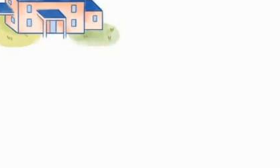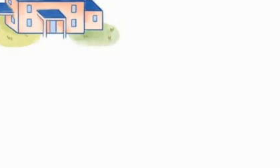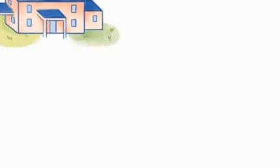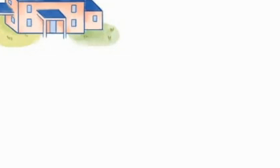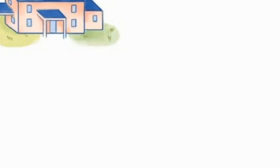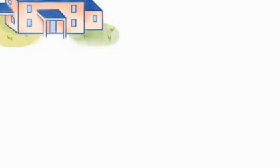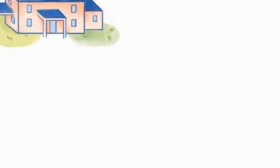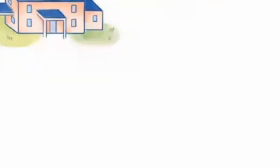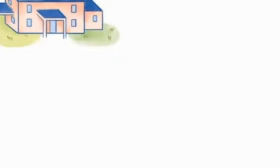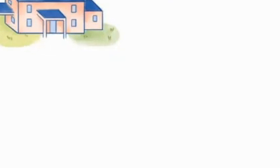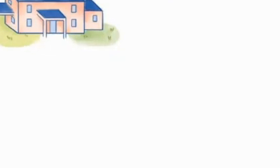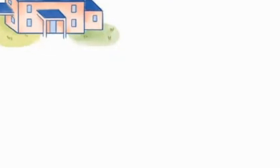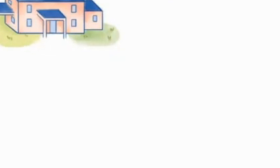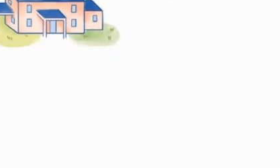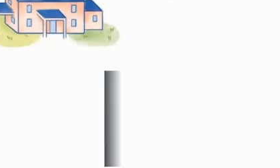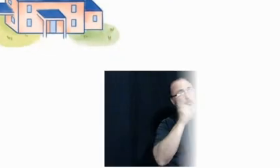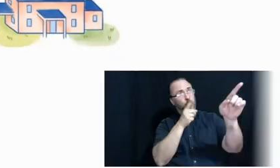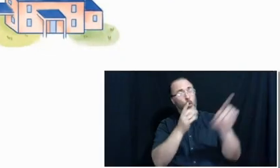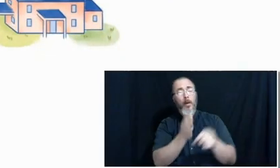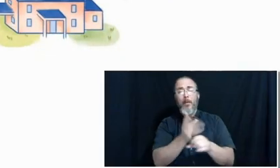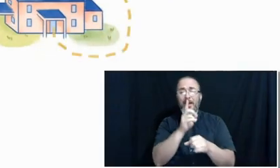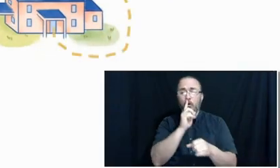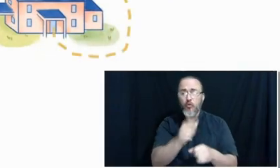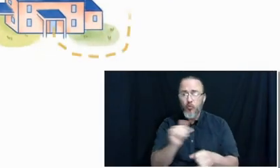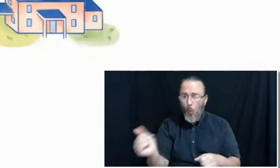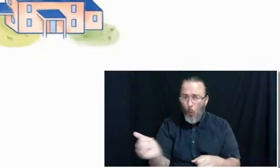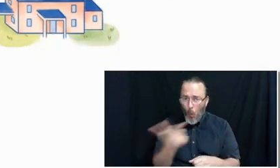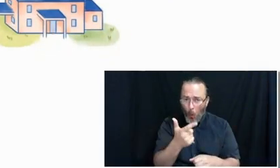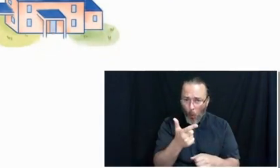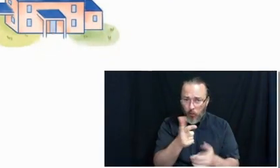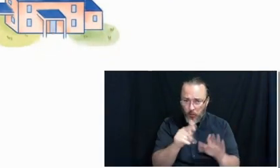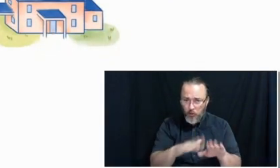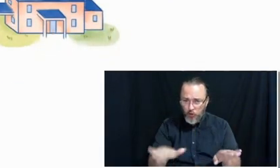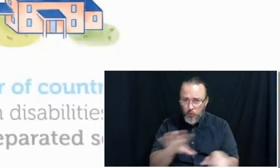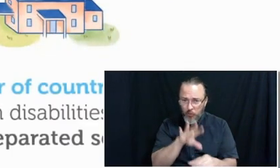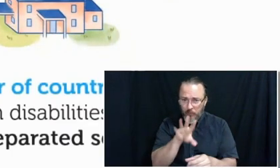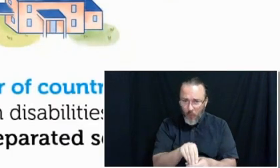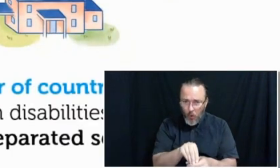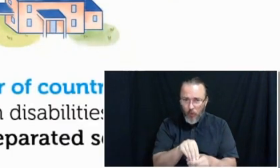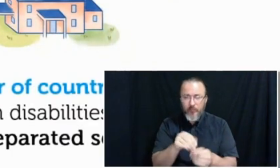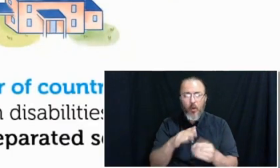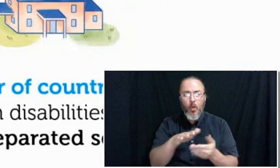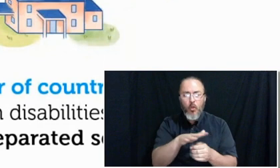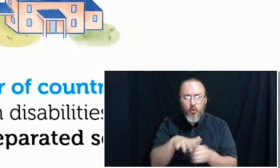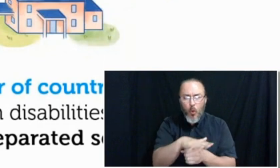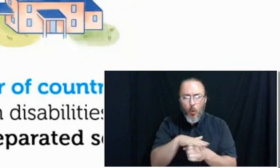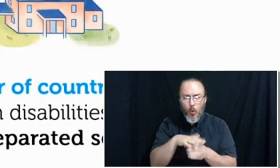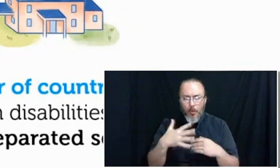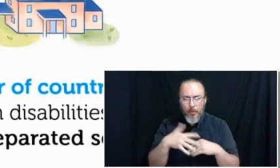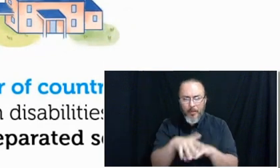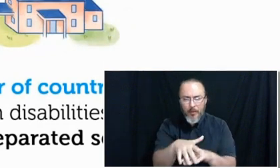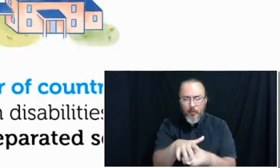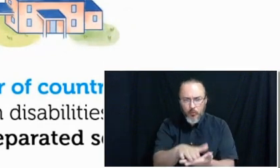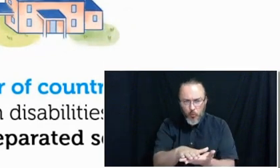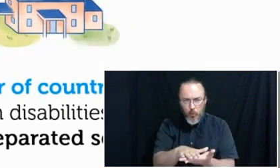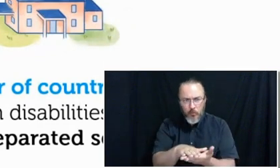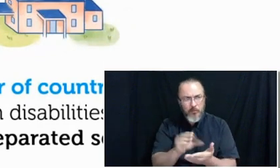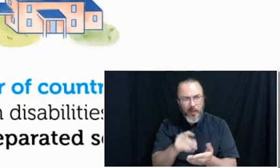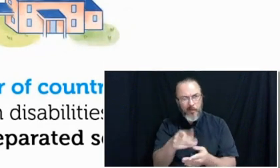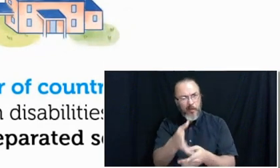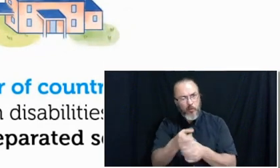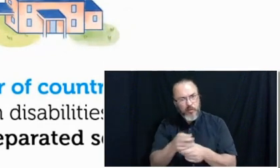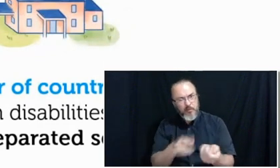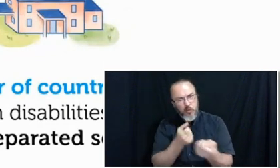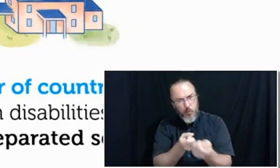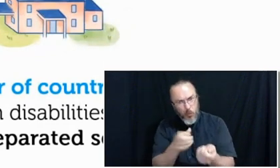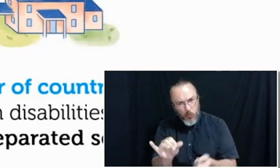l'éducation inclusive. L'objectif global, c'est de veiller à ce que tous les élèves aillent dans leur école locale et classique et reçoivent l'appui dont ils ont besoin.